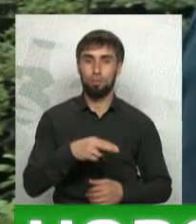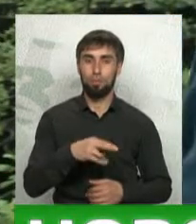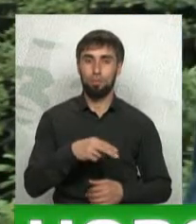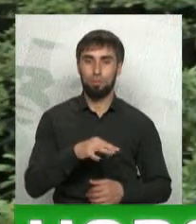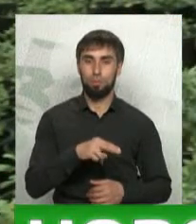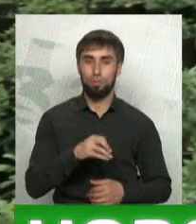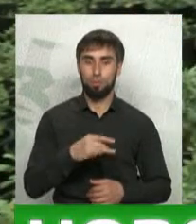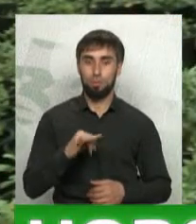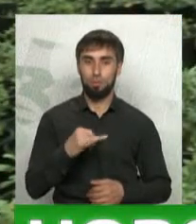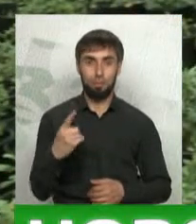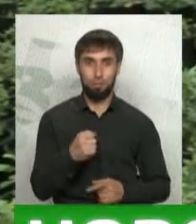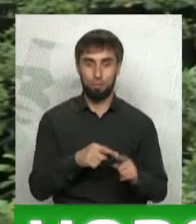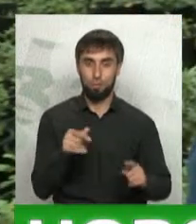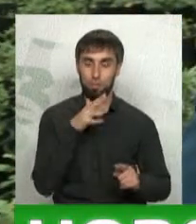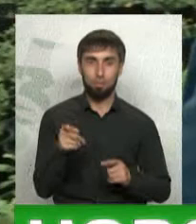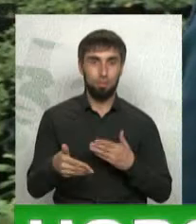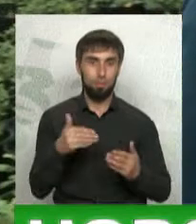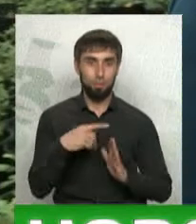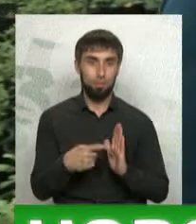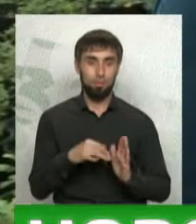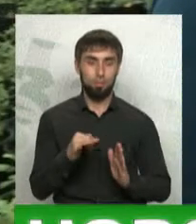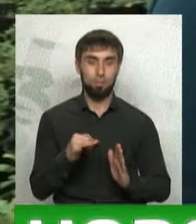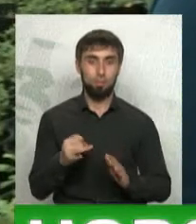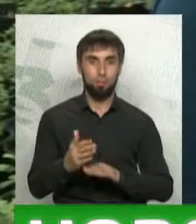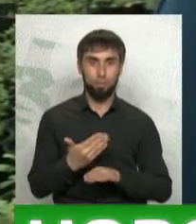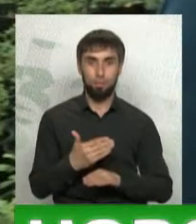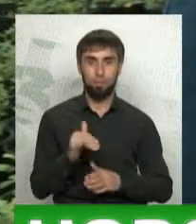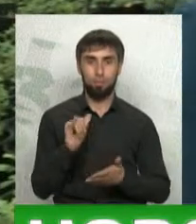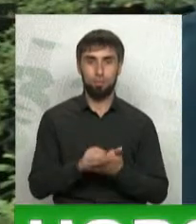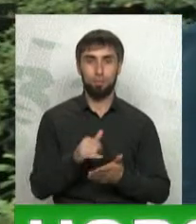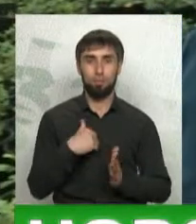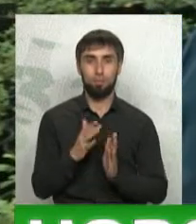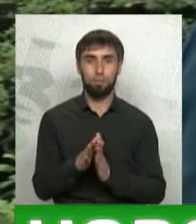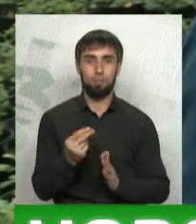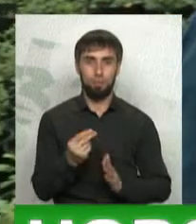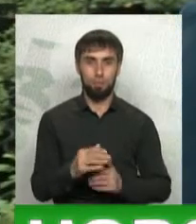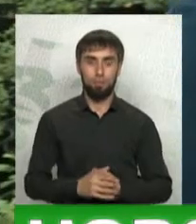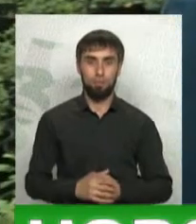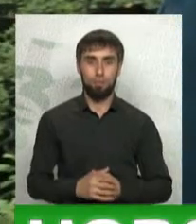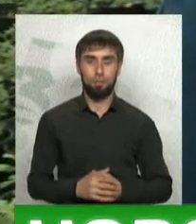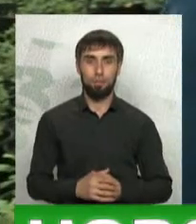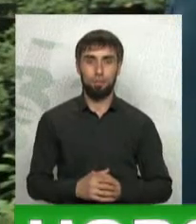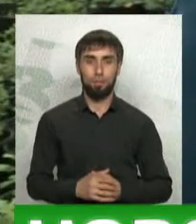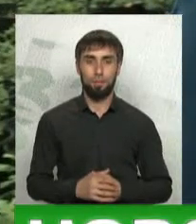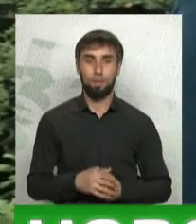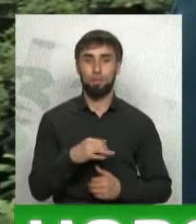недели рассмотрели мой вопрос и выделили указанную попрошенную мной сумму.